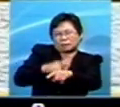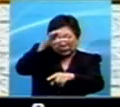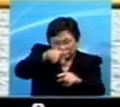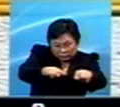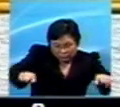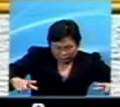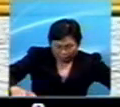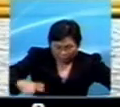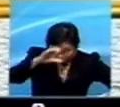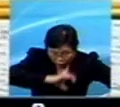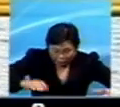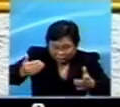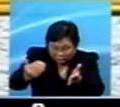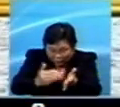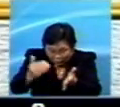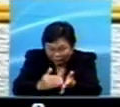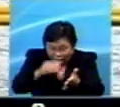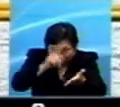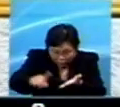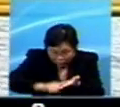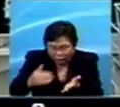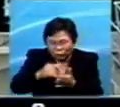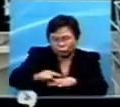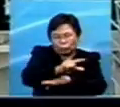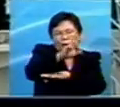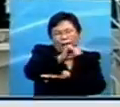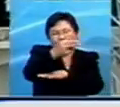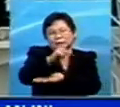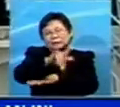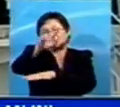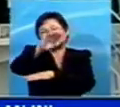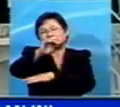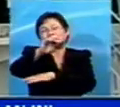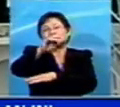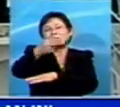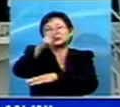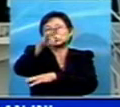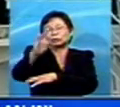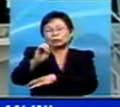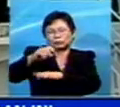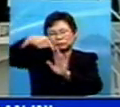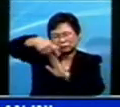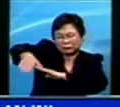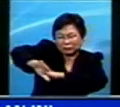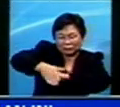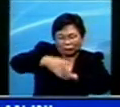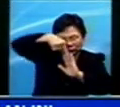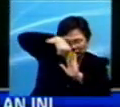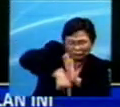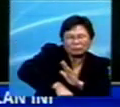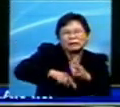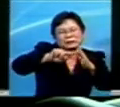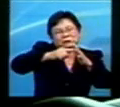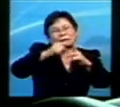pencarian yang disemak semula kemudian akan digunakan dalam pencarian MH370 di laut dalam ini jadual bermula pada